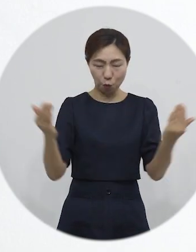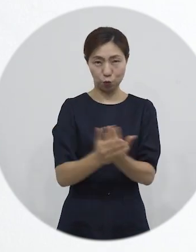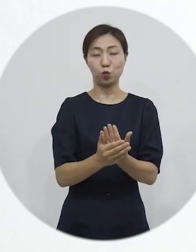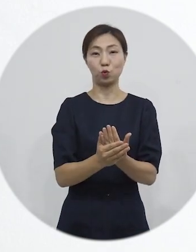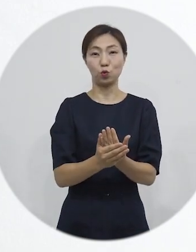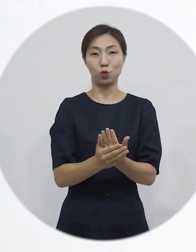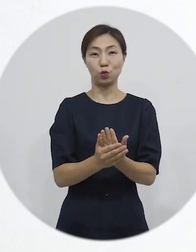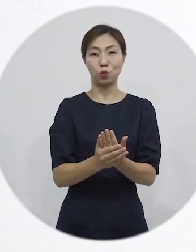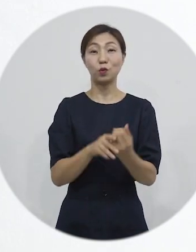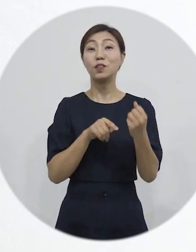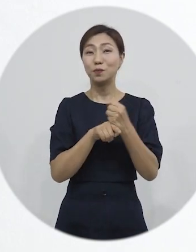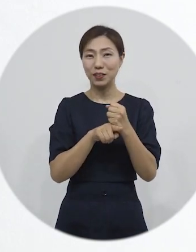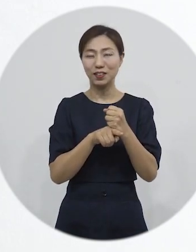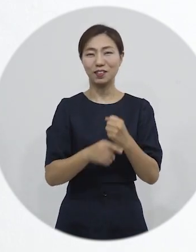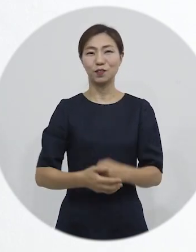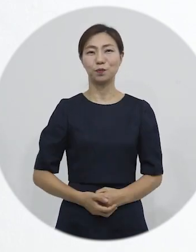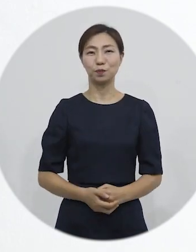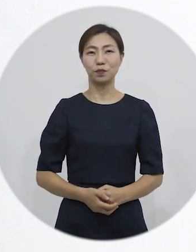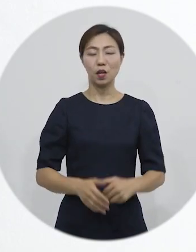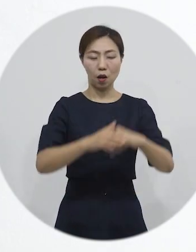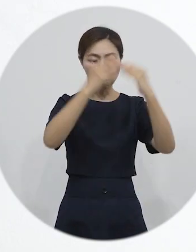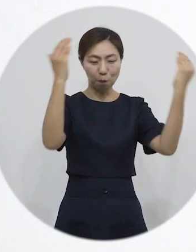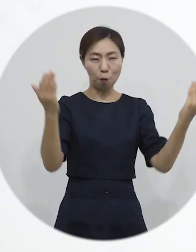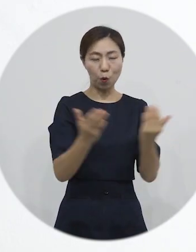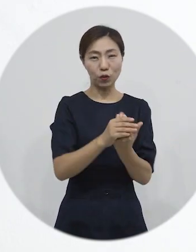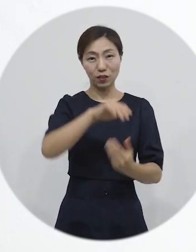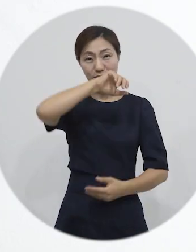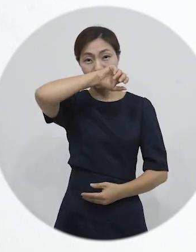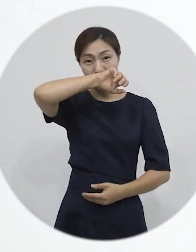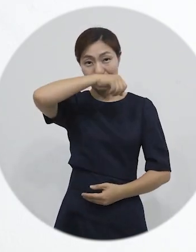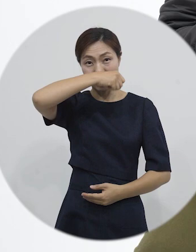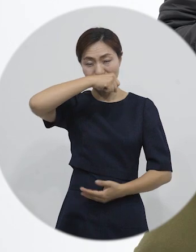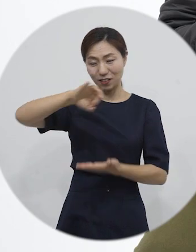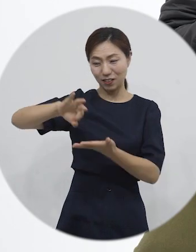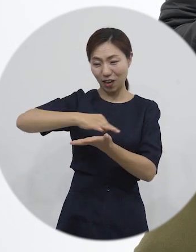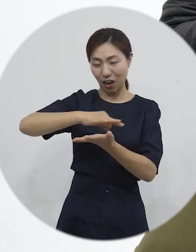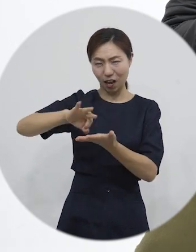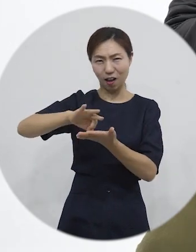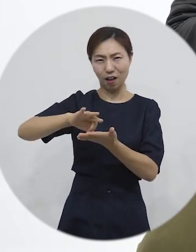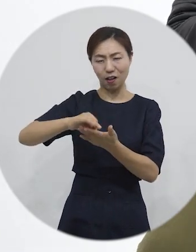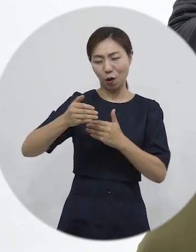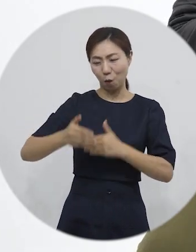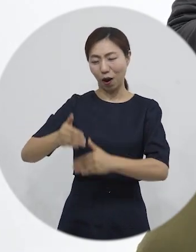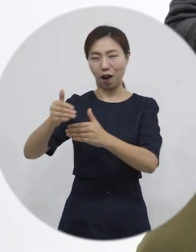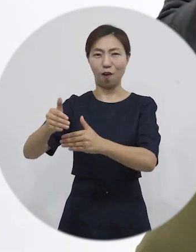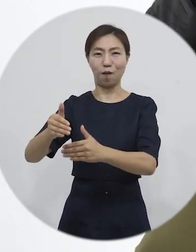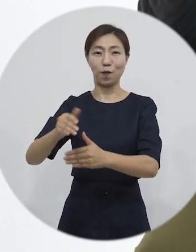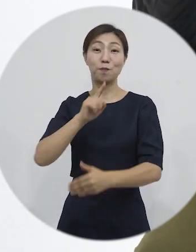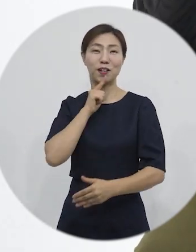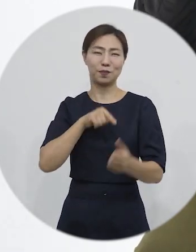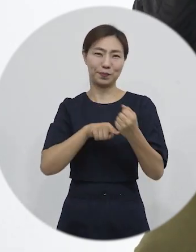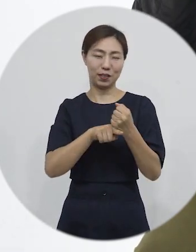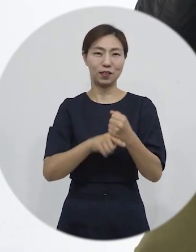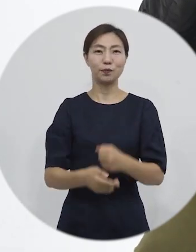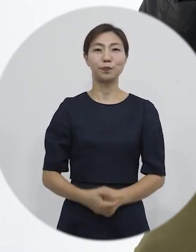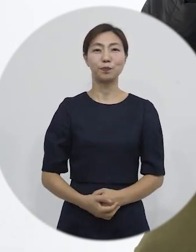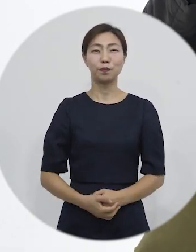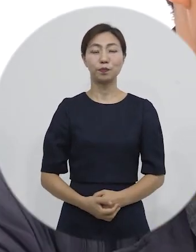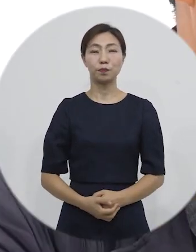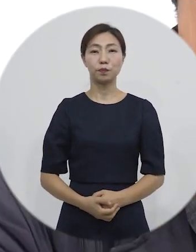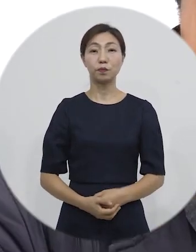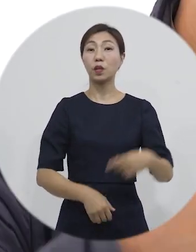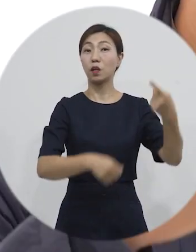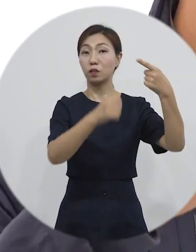그래서 온예산, 전체 예산, 이렇게 생각을 하시면 되고요. 그래서 온예산 과정은 크게 두 가지를